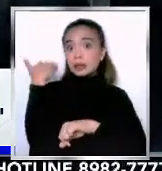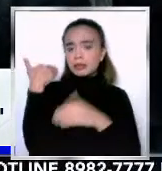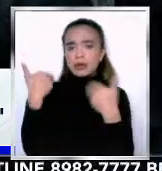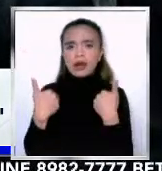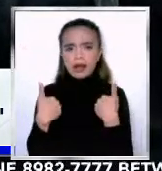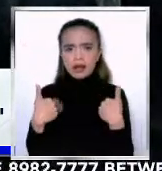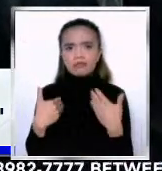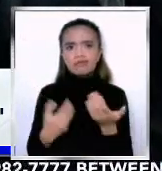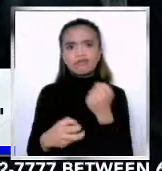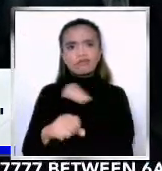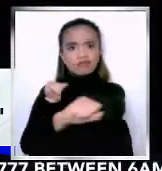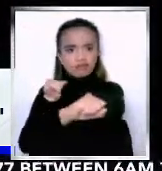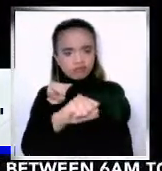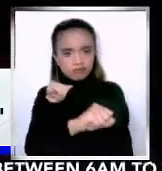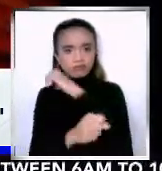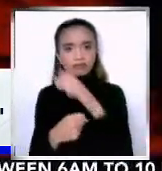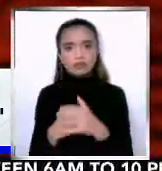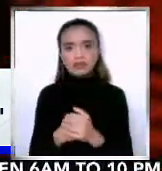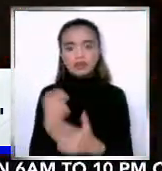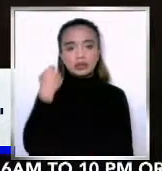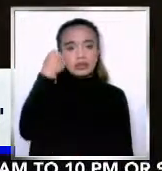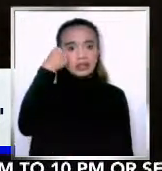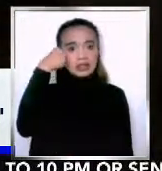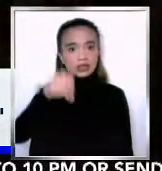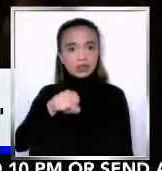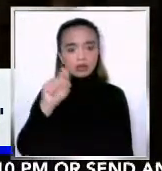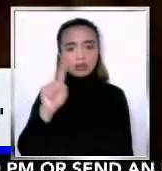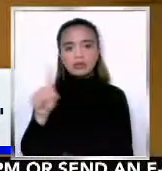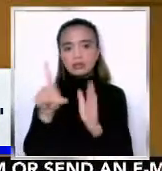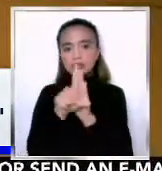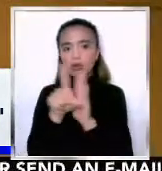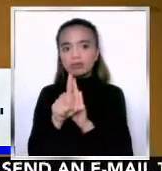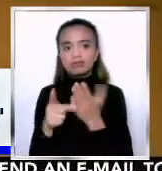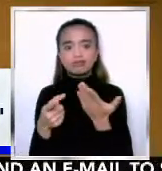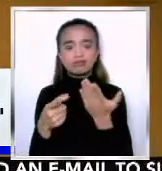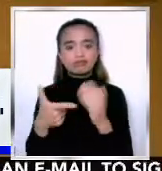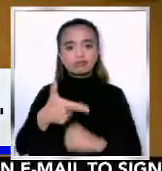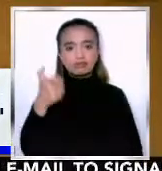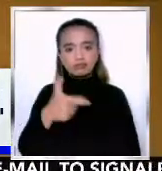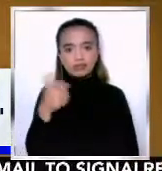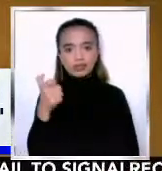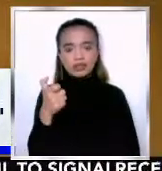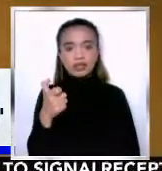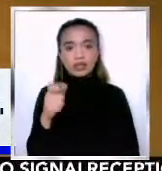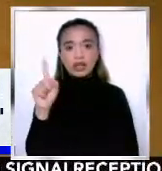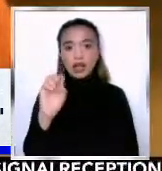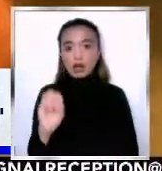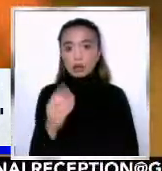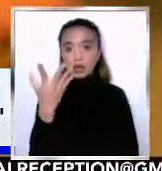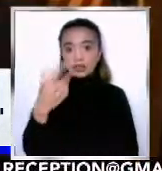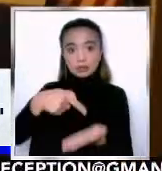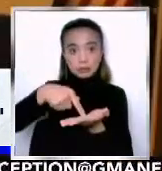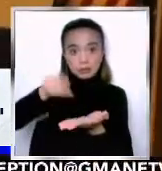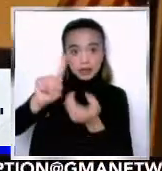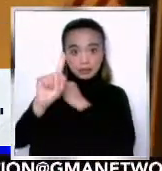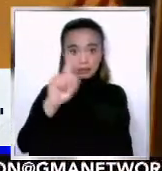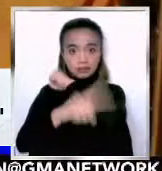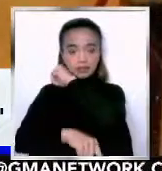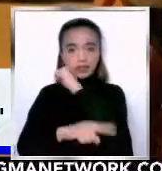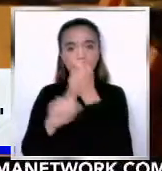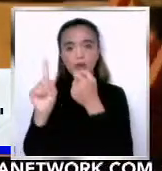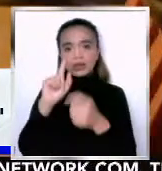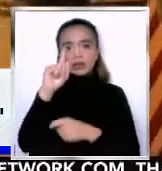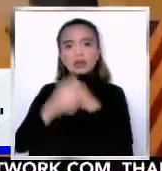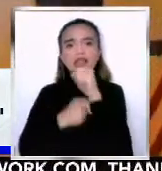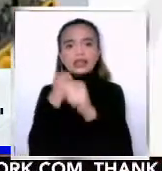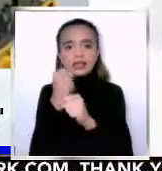Ang paglabag sa COMELEC gun ban ay may tuturing na election offense na may parusang hindi bababa sa isang taong pagkabilanggo pero hindi lalampas